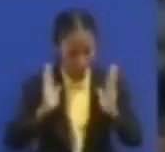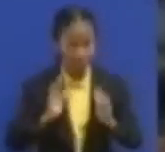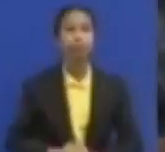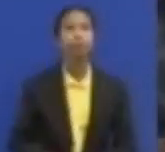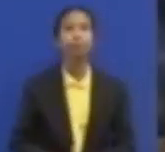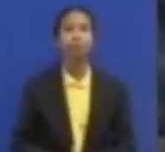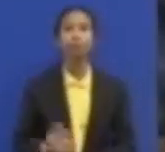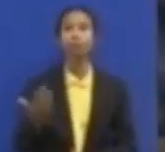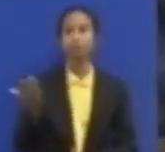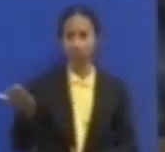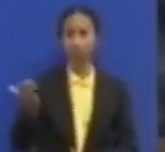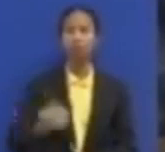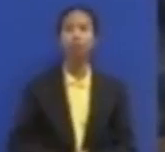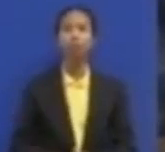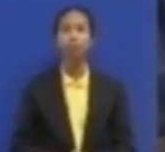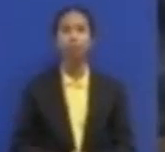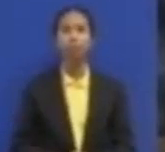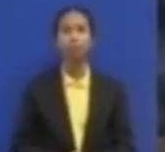ครับ